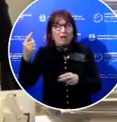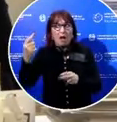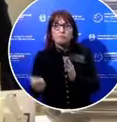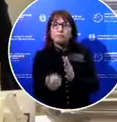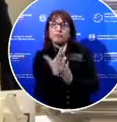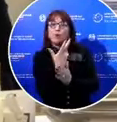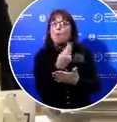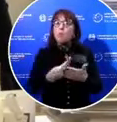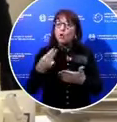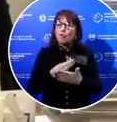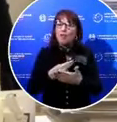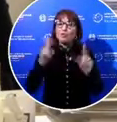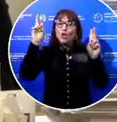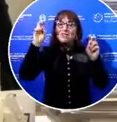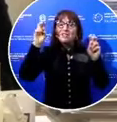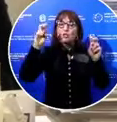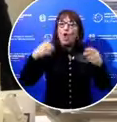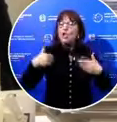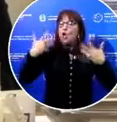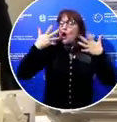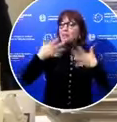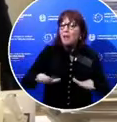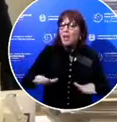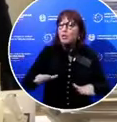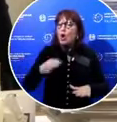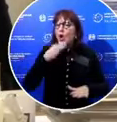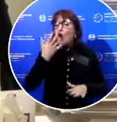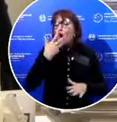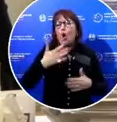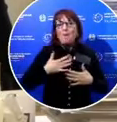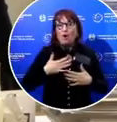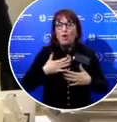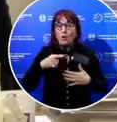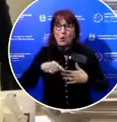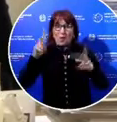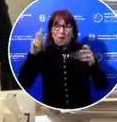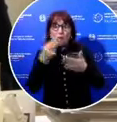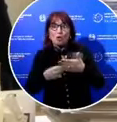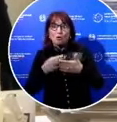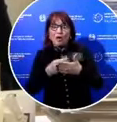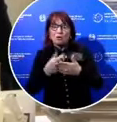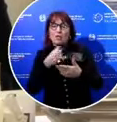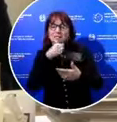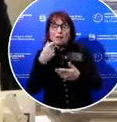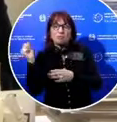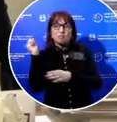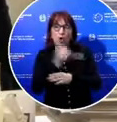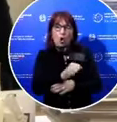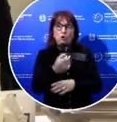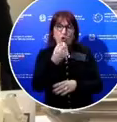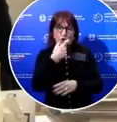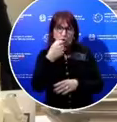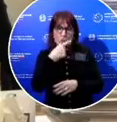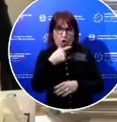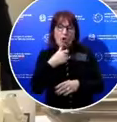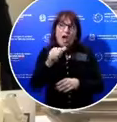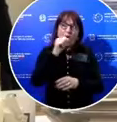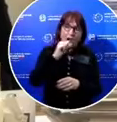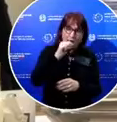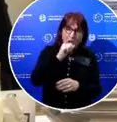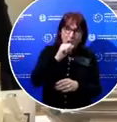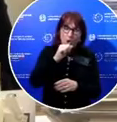progetto Smetto quando voglio, proprio per contrastare le dipendenze da sostanze stupefacenti o alcoliche